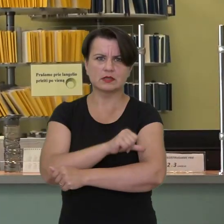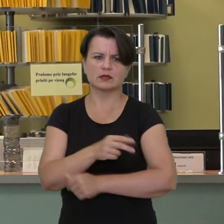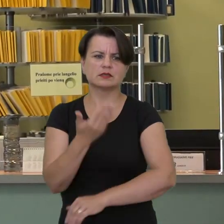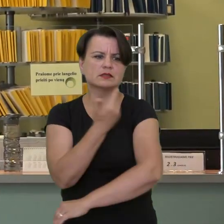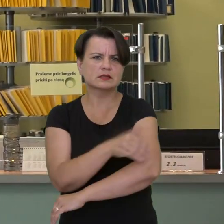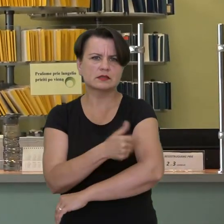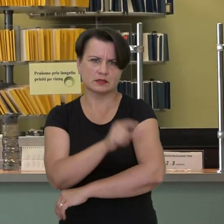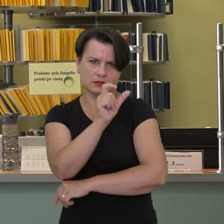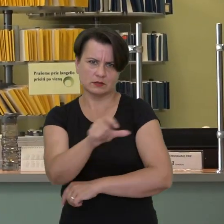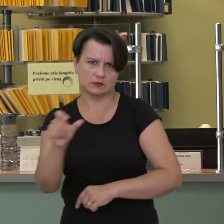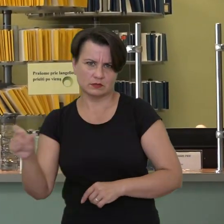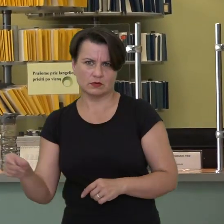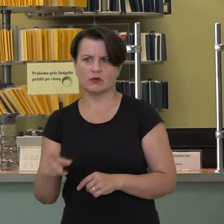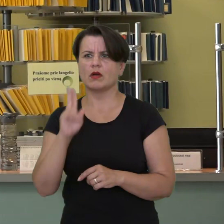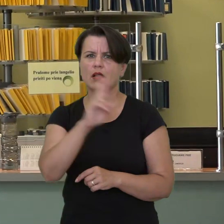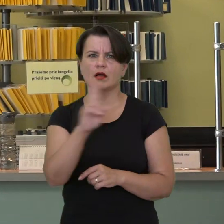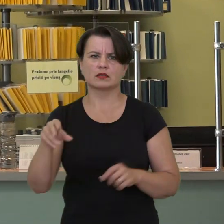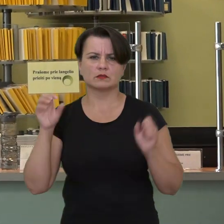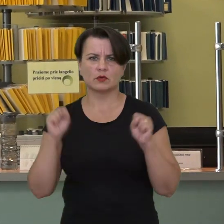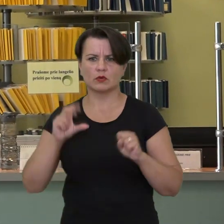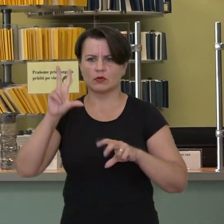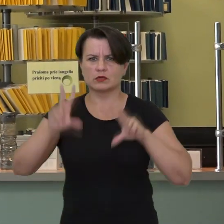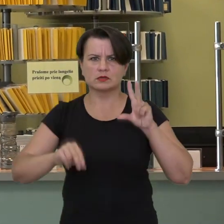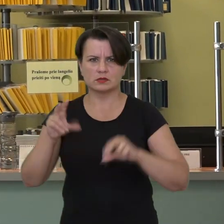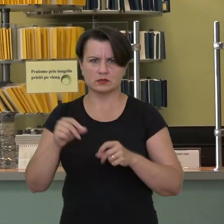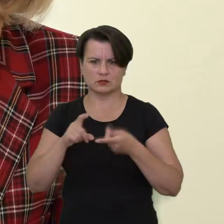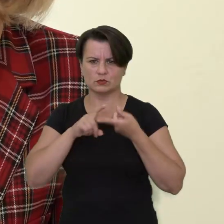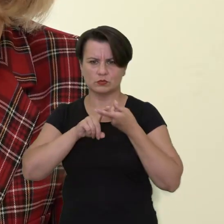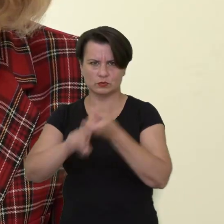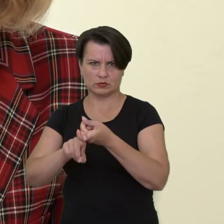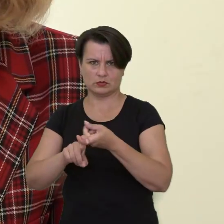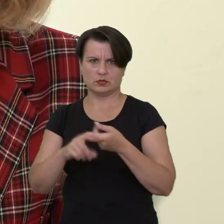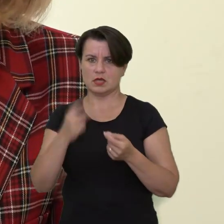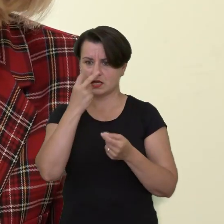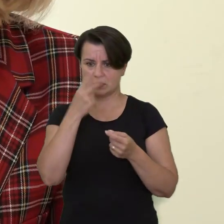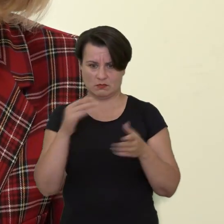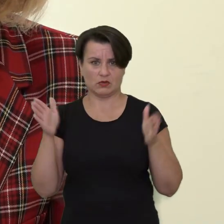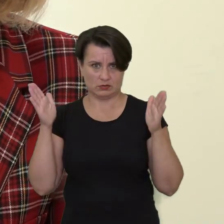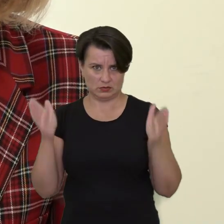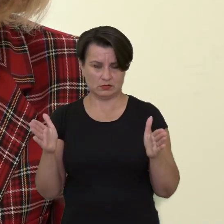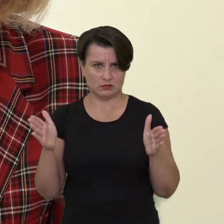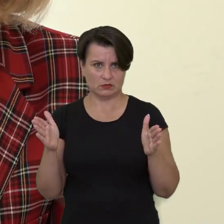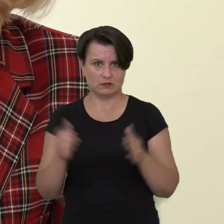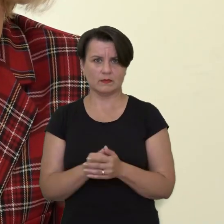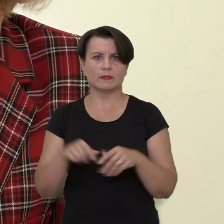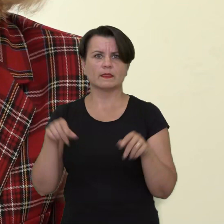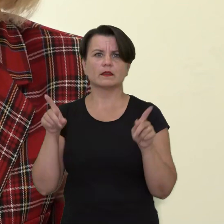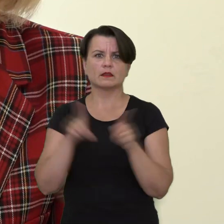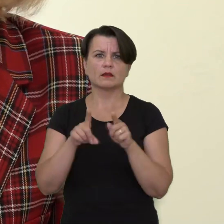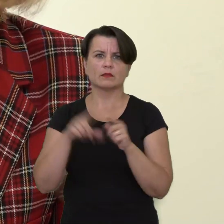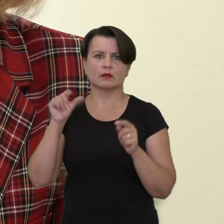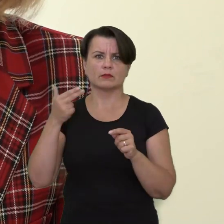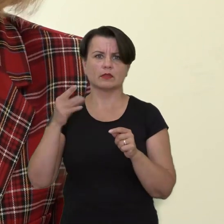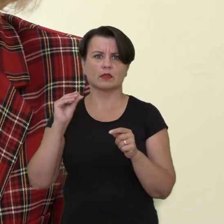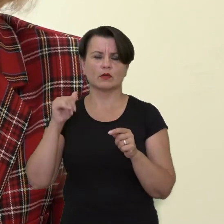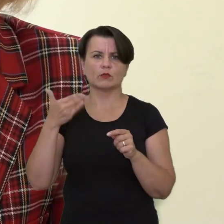skiepia pačius silpniausiosius, tiem, kuriem yra rizika didžiausia nuo gripo, nuo sezoninio gripo, ir